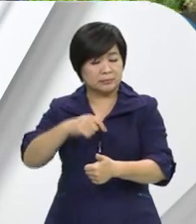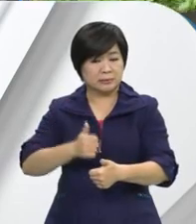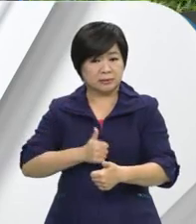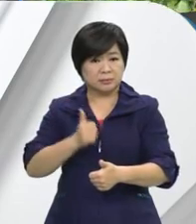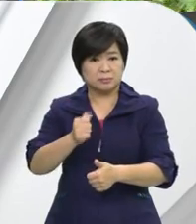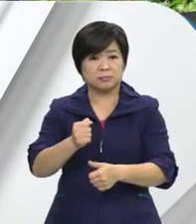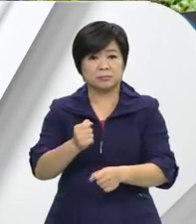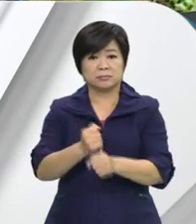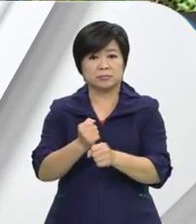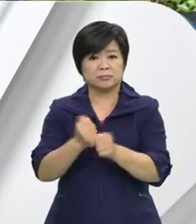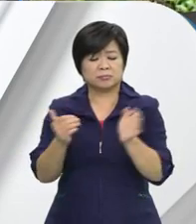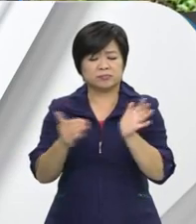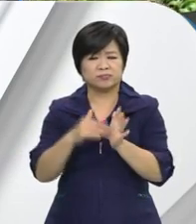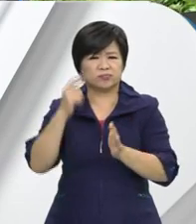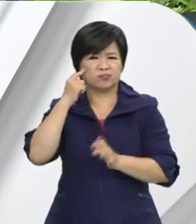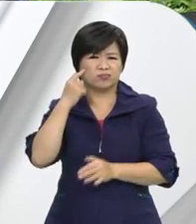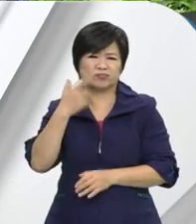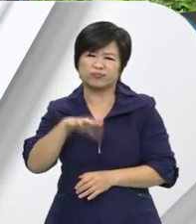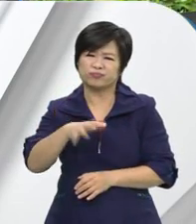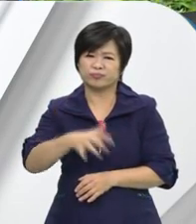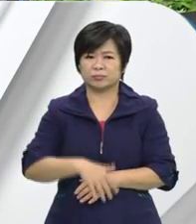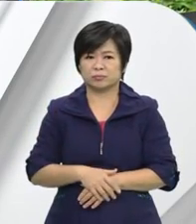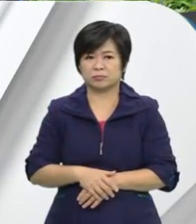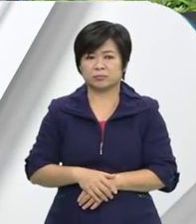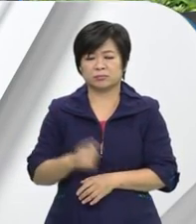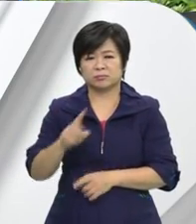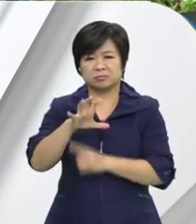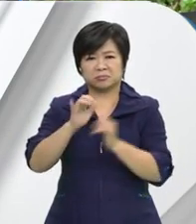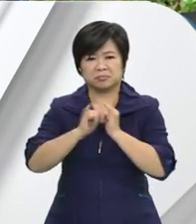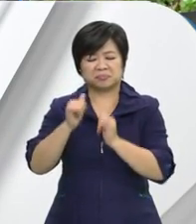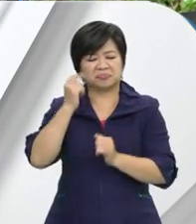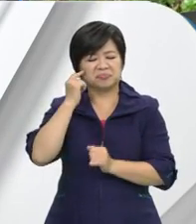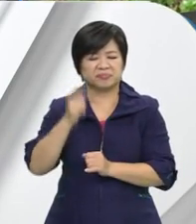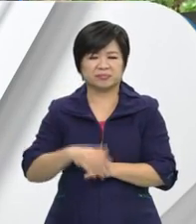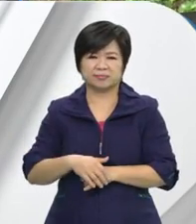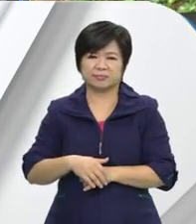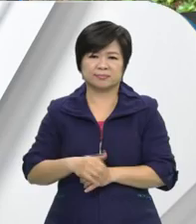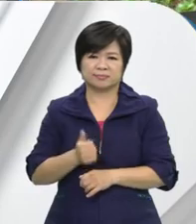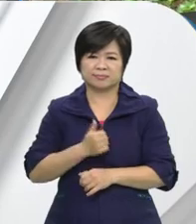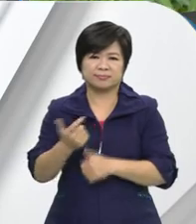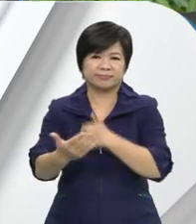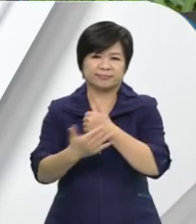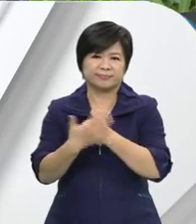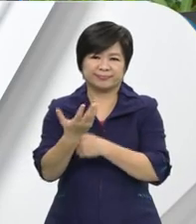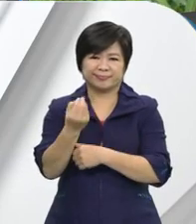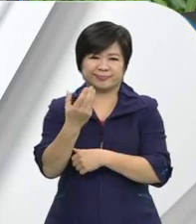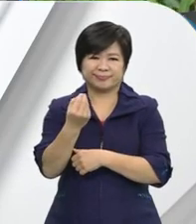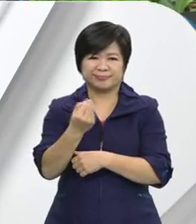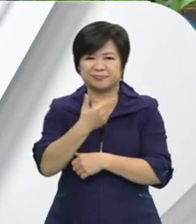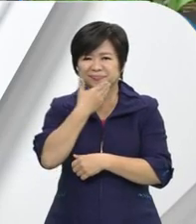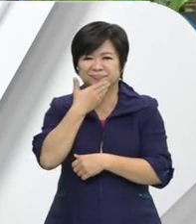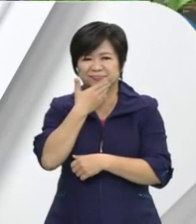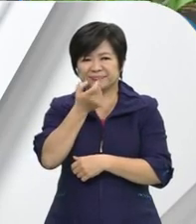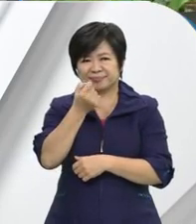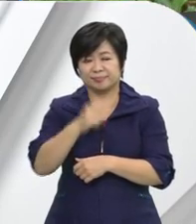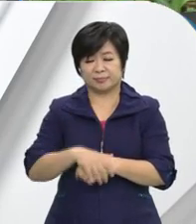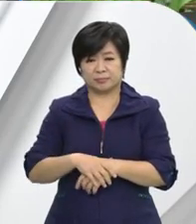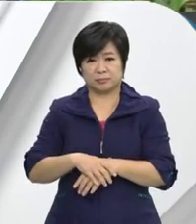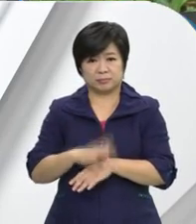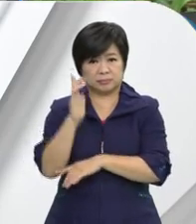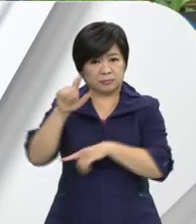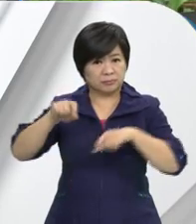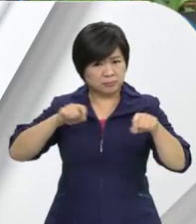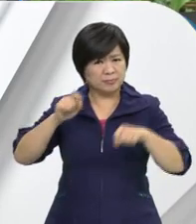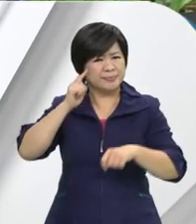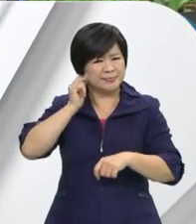来做过后，效果啥没以后，农民也认为讲安样做其实无乜个意态个帮助，政策个想法